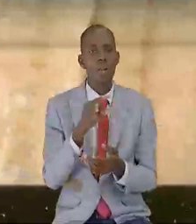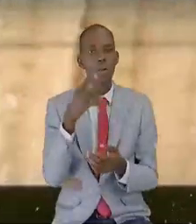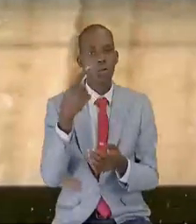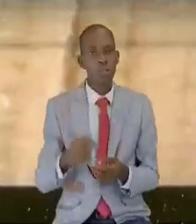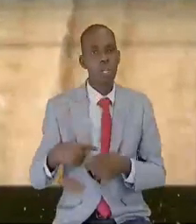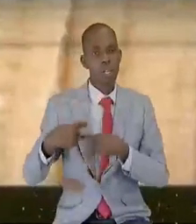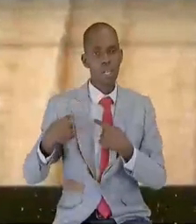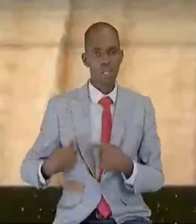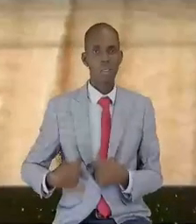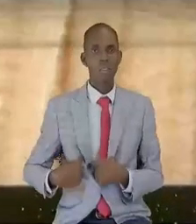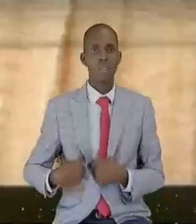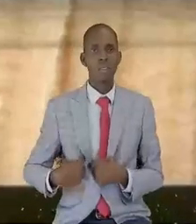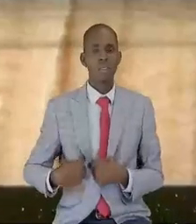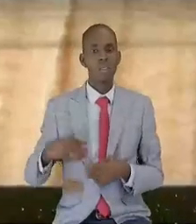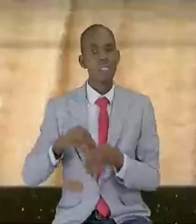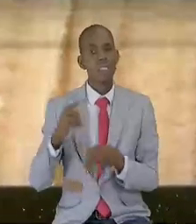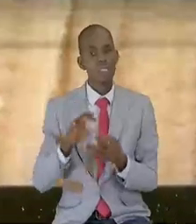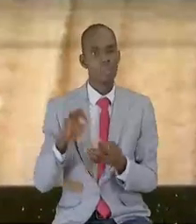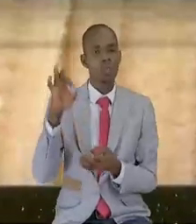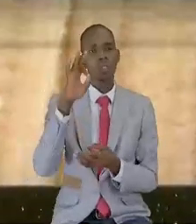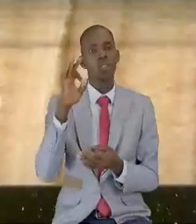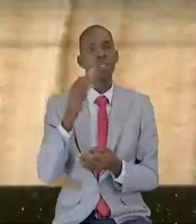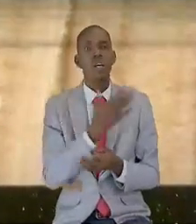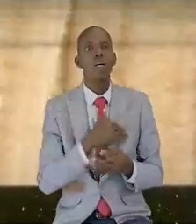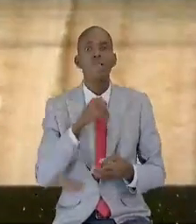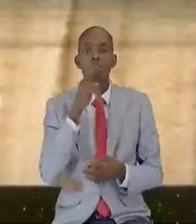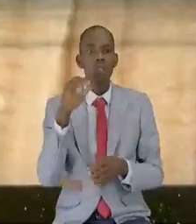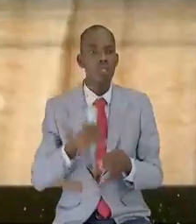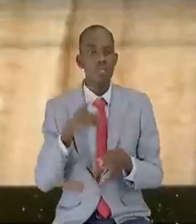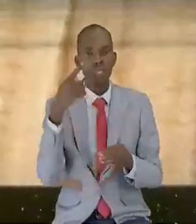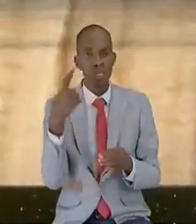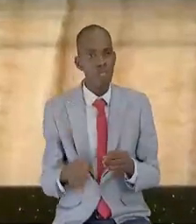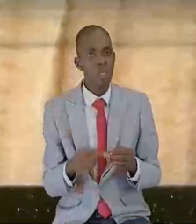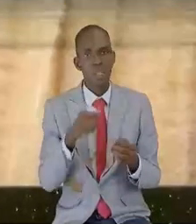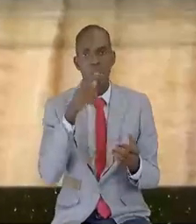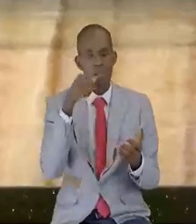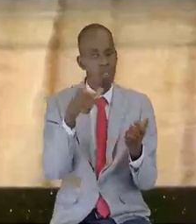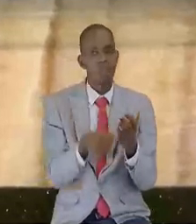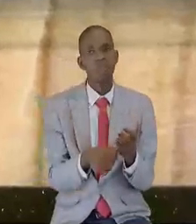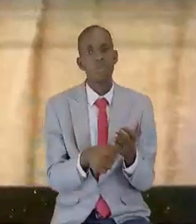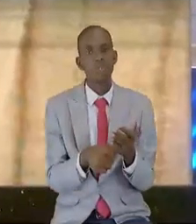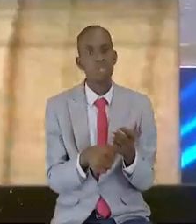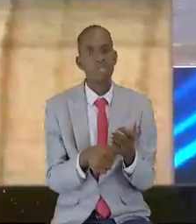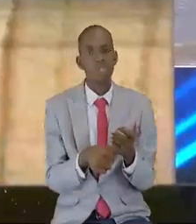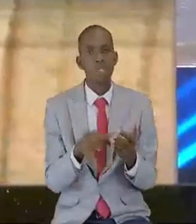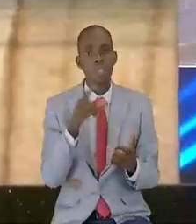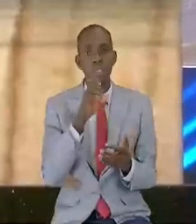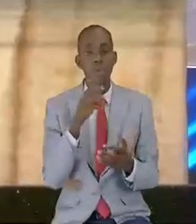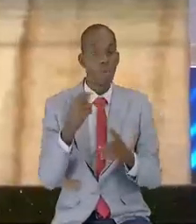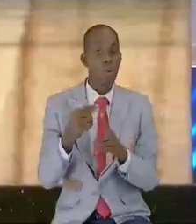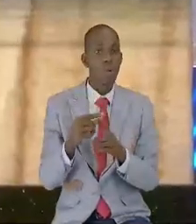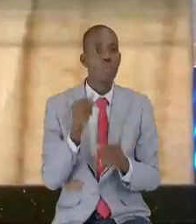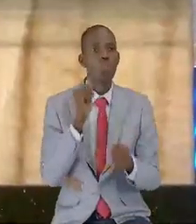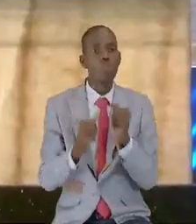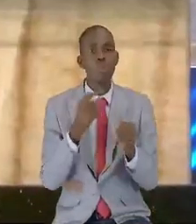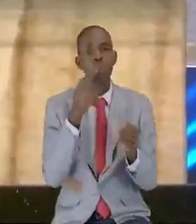du cœur. Selon l'esprit et non selon la lettre, la louange de ce juif ne vient